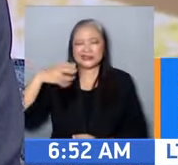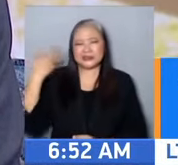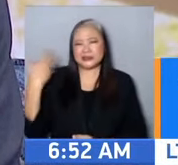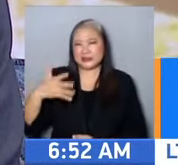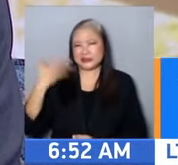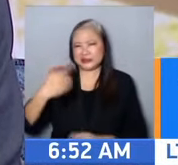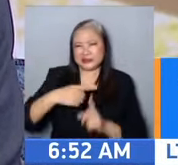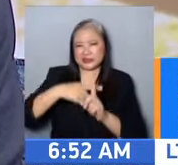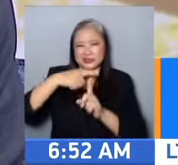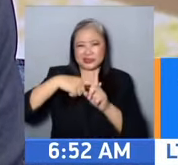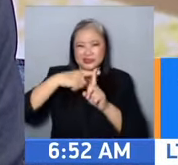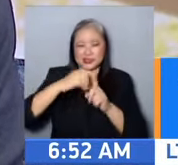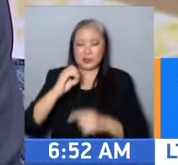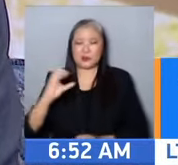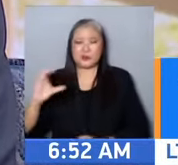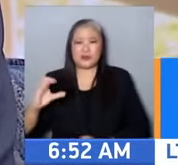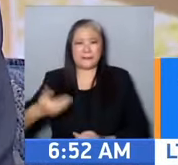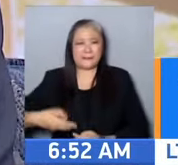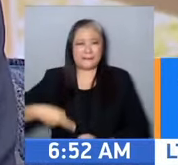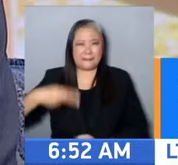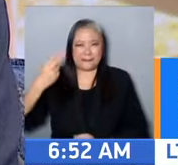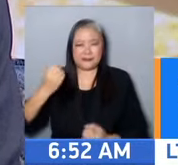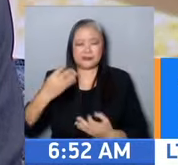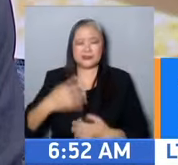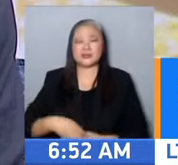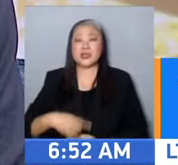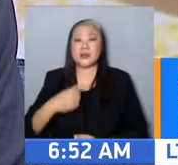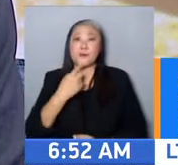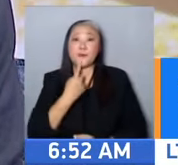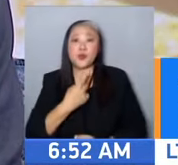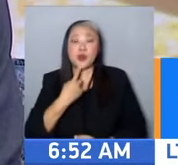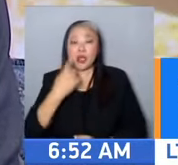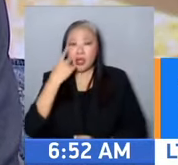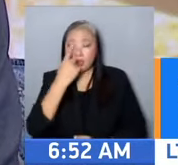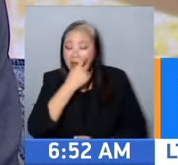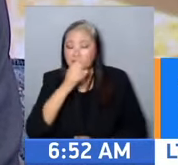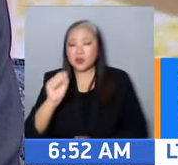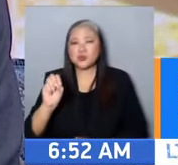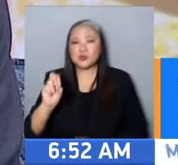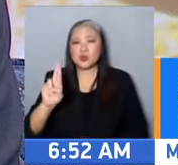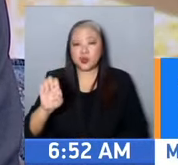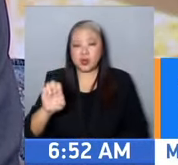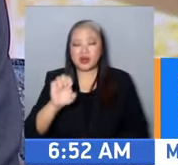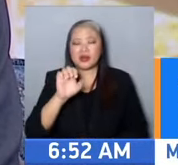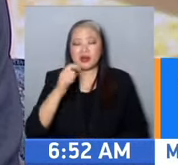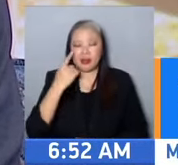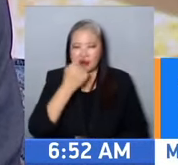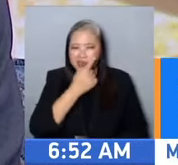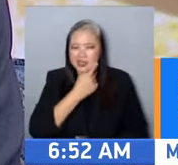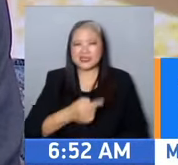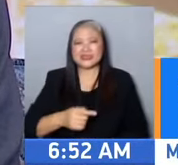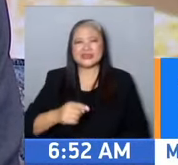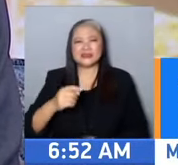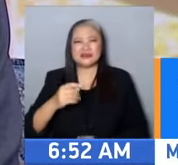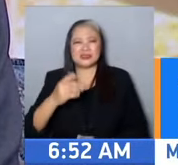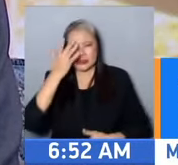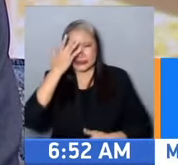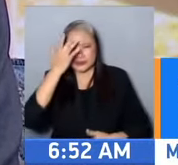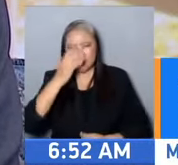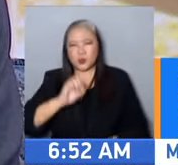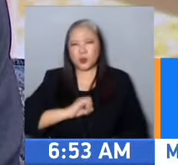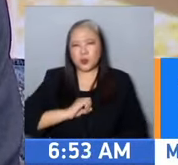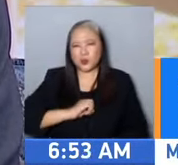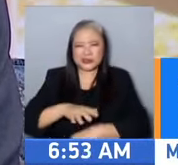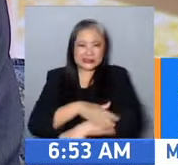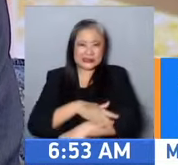ating bansa. Ang sore eyes, sipon na tubo, sukat, pagdudumi, sakit sa balat, at